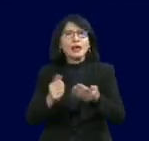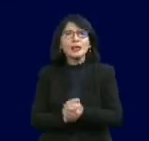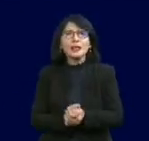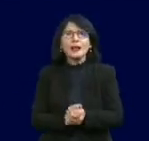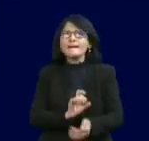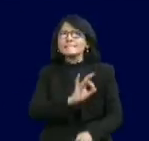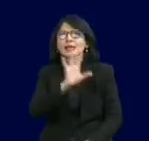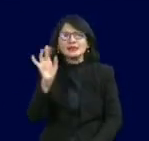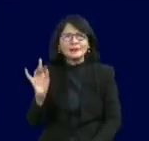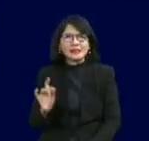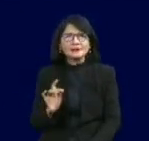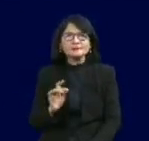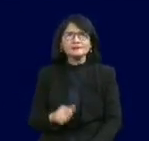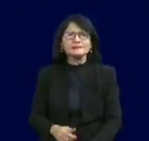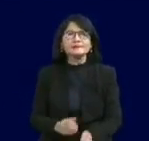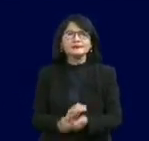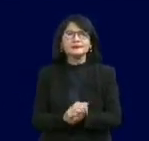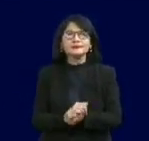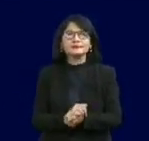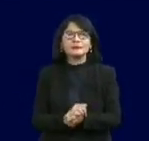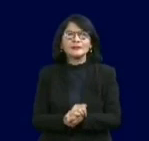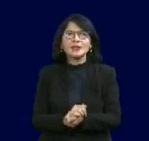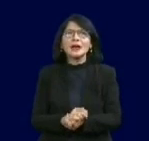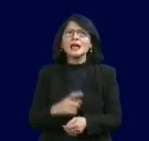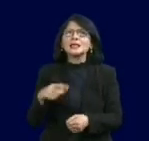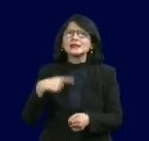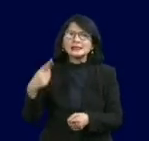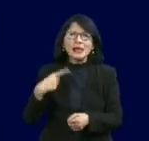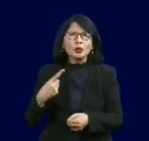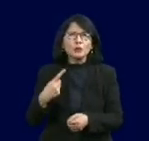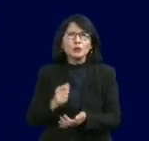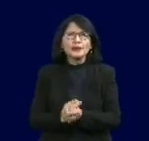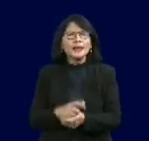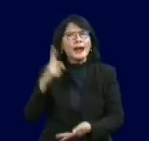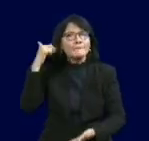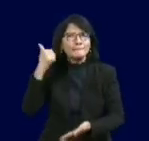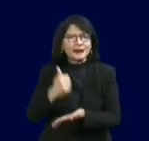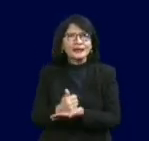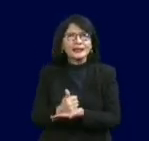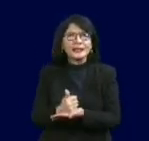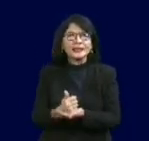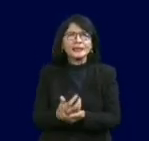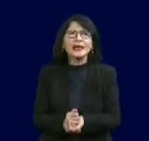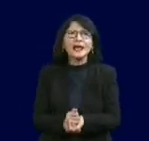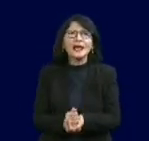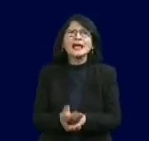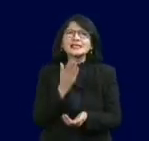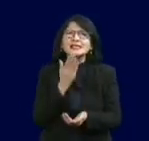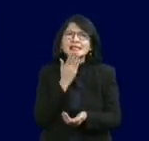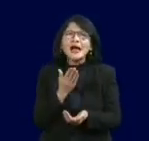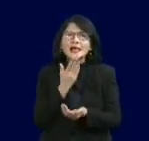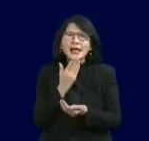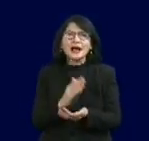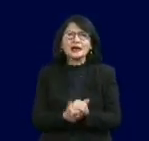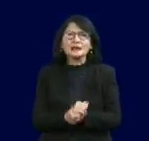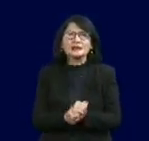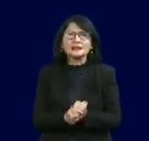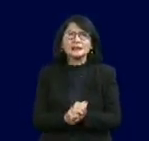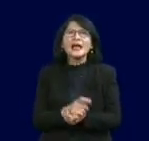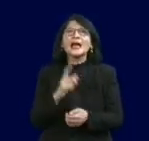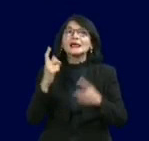bantuan pendamping seperti pada saat kita melakukan kuota, selalu mengutamakan kesederhanaan daripada kriteria